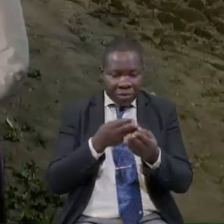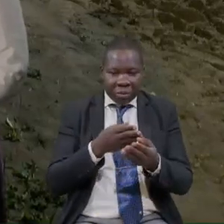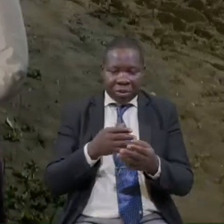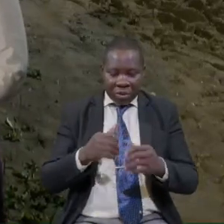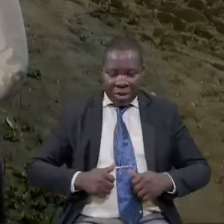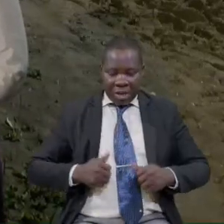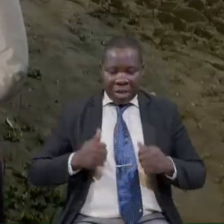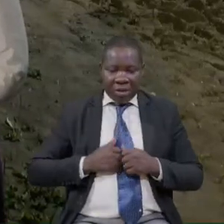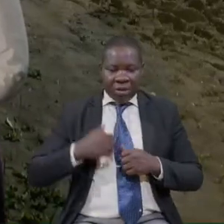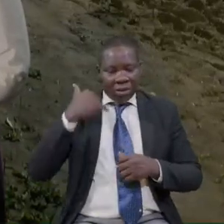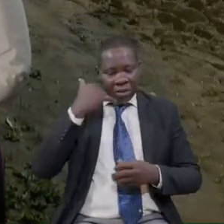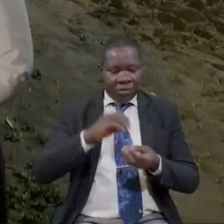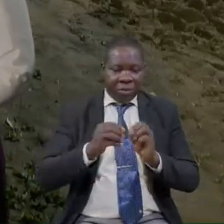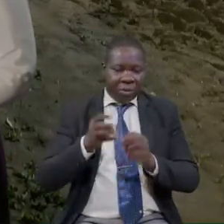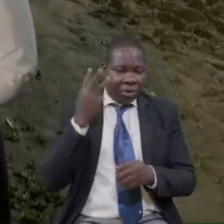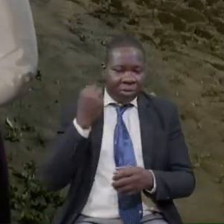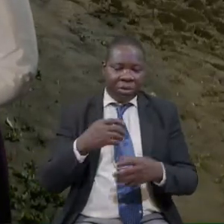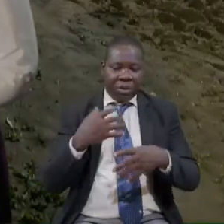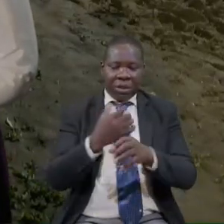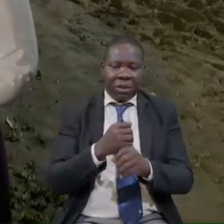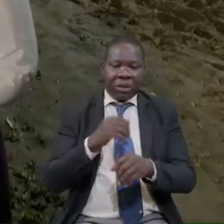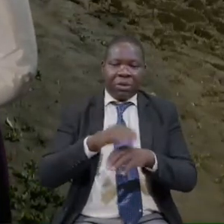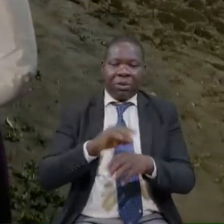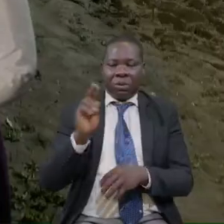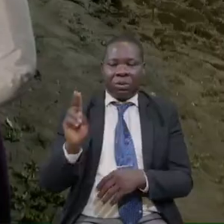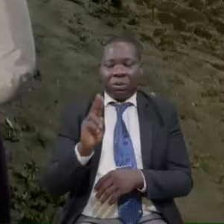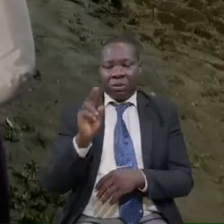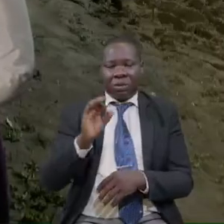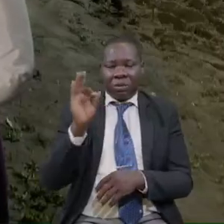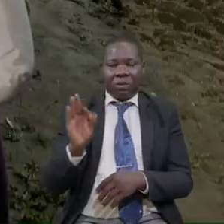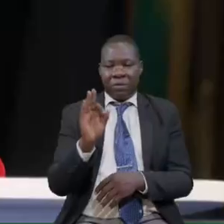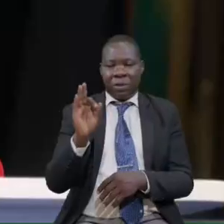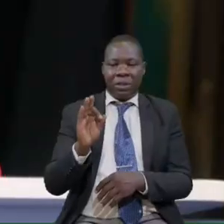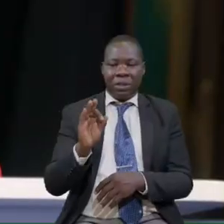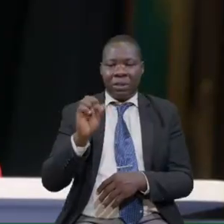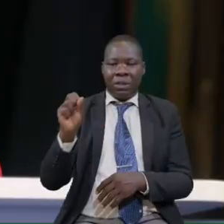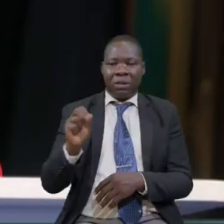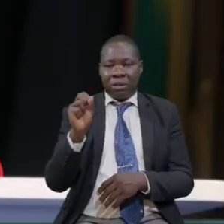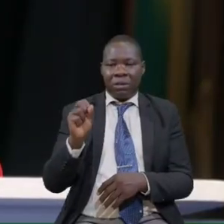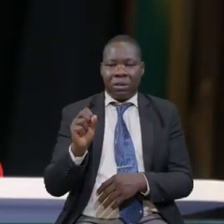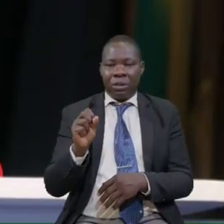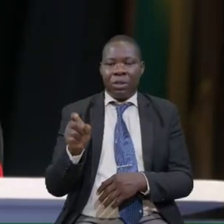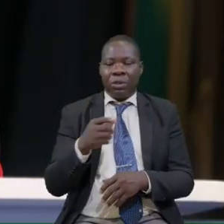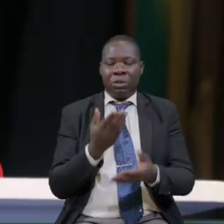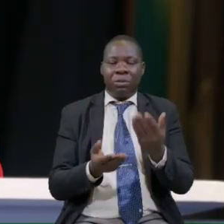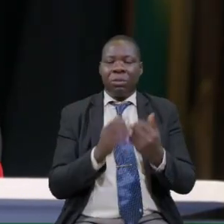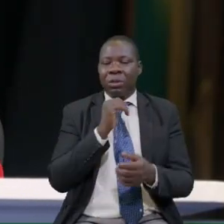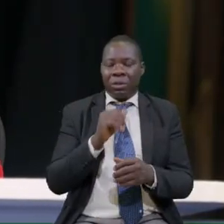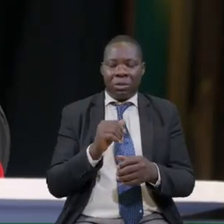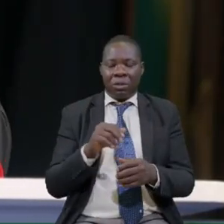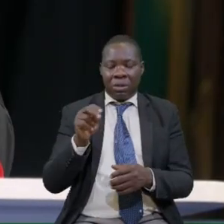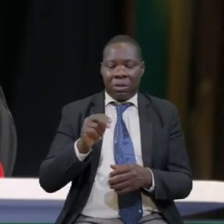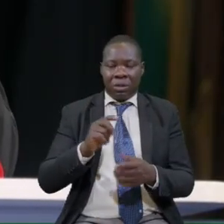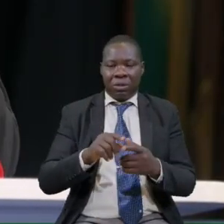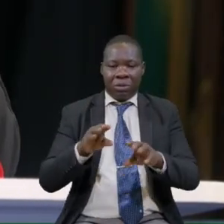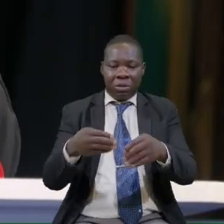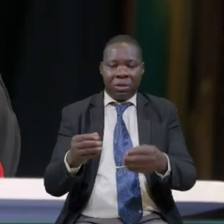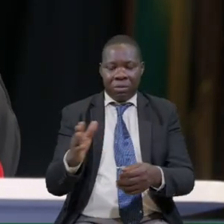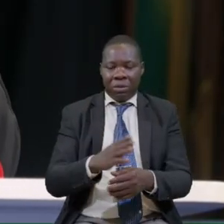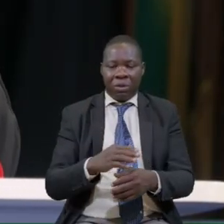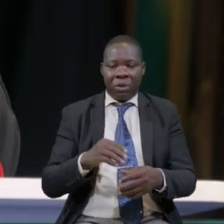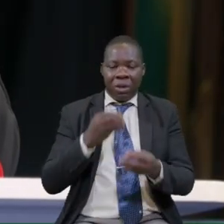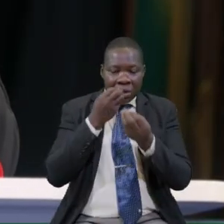Si vous faites partie de ceux qui ont donné leur vie à Christ, les jours passés, vous ne